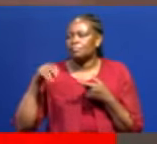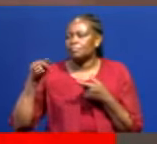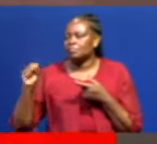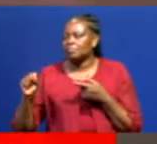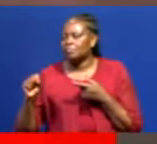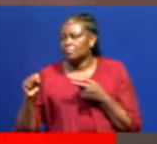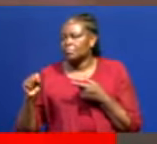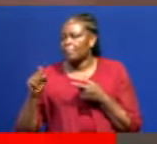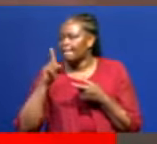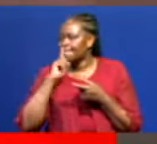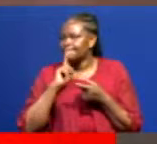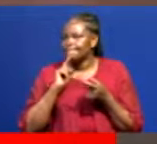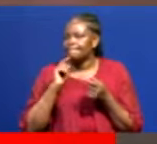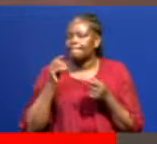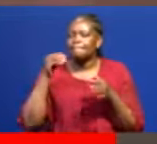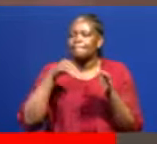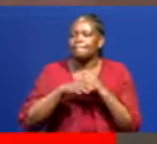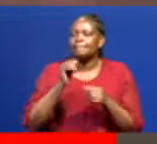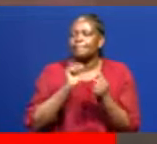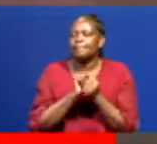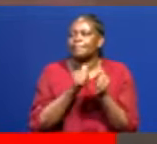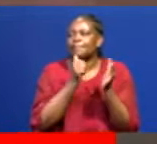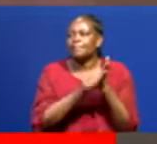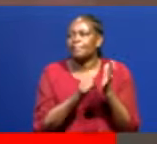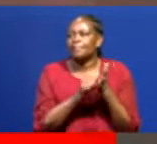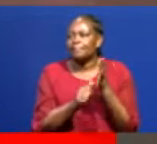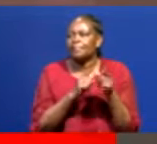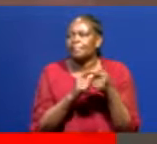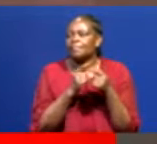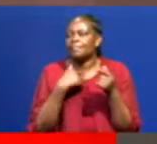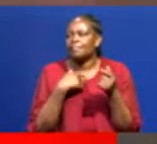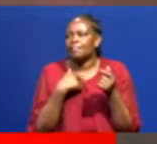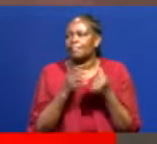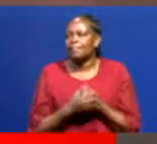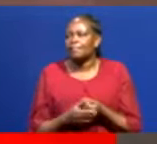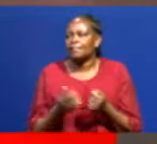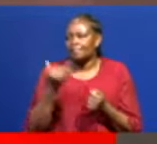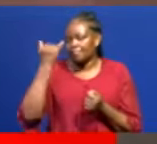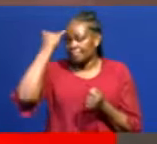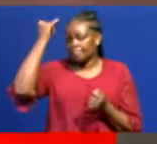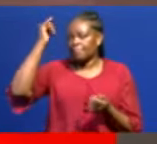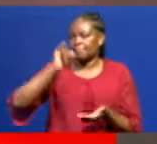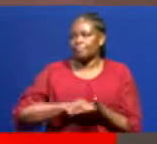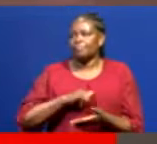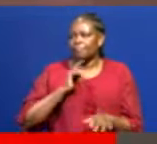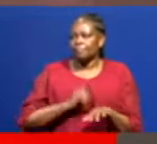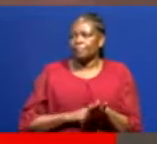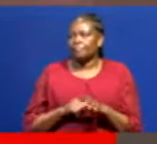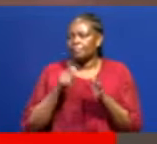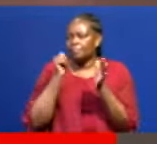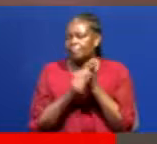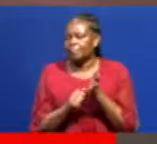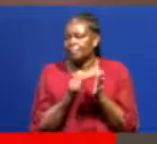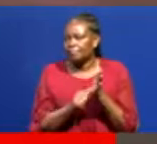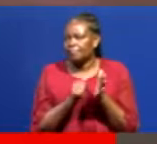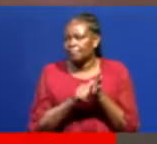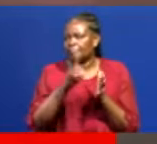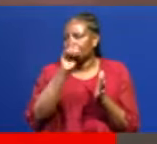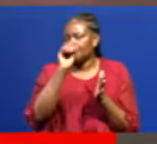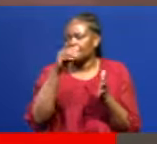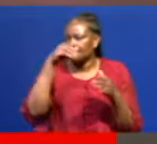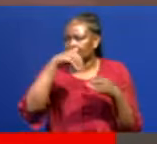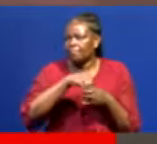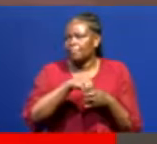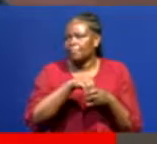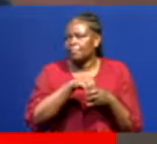ziko kwa beans, unaweka kwa mahindi ili mahindi nayo iwe na protein. Imagine wakati huo, hiyo mahindi ukichukua DNA ya beans na uweke